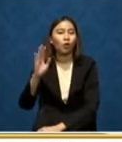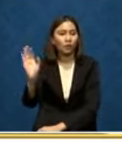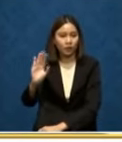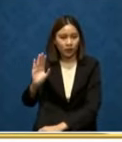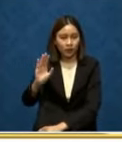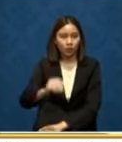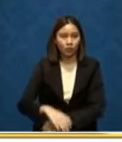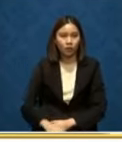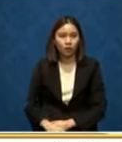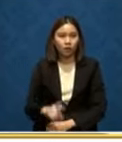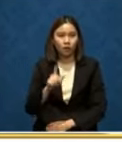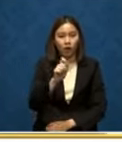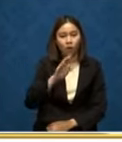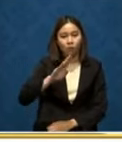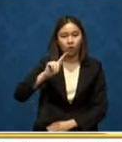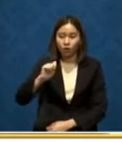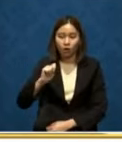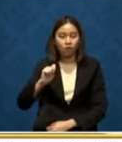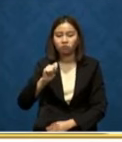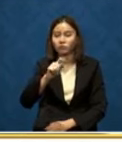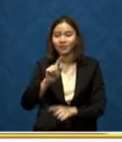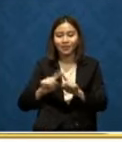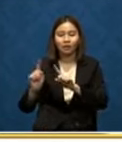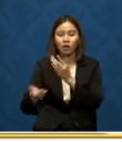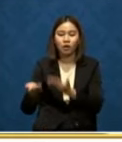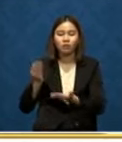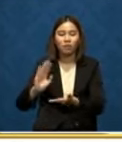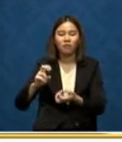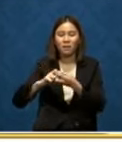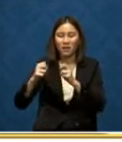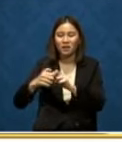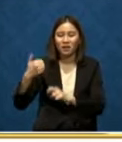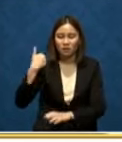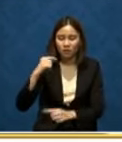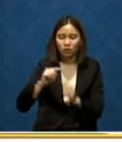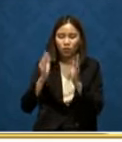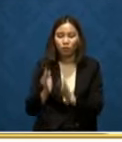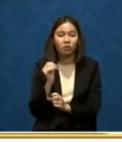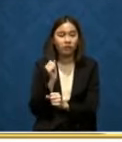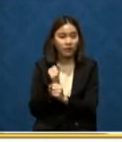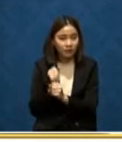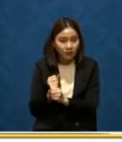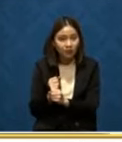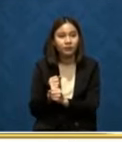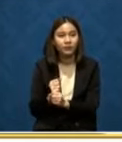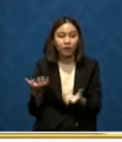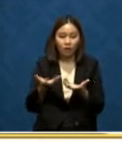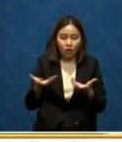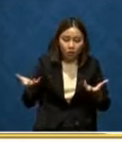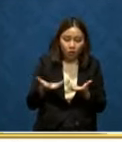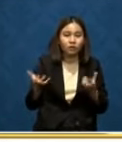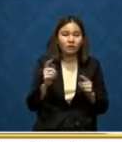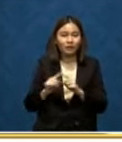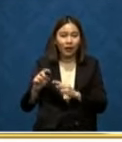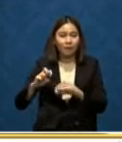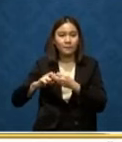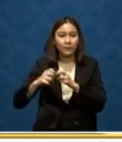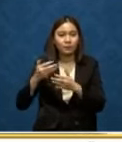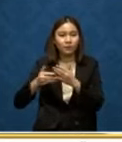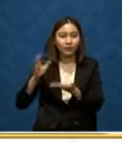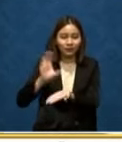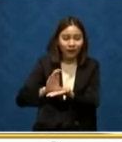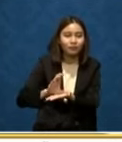จะฝากไปอบตหรือองค์กรใดก็ตามแต่ก็มีปัญหาครับทั้งเรื่องของบุคลากรเรื่องของเครื่องมือเครื่องไม้เรื่อง